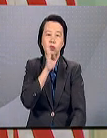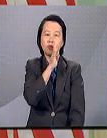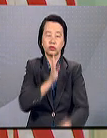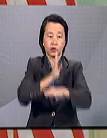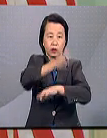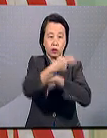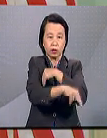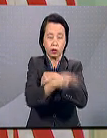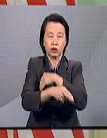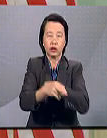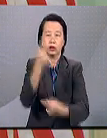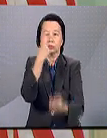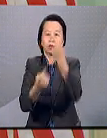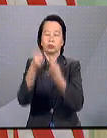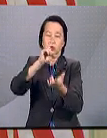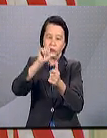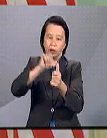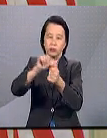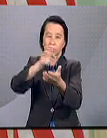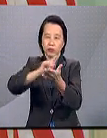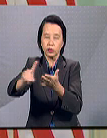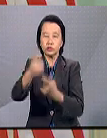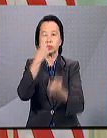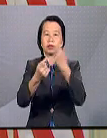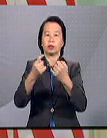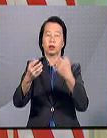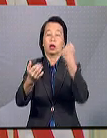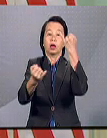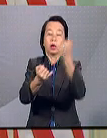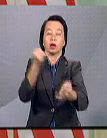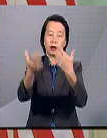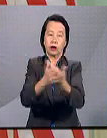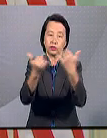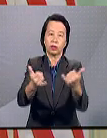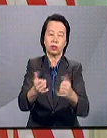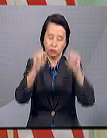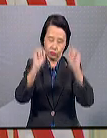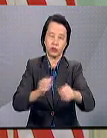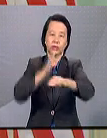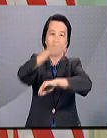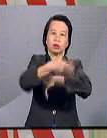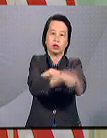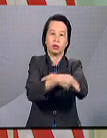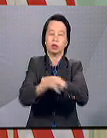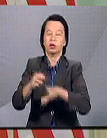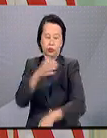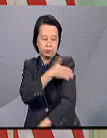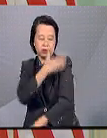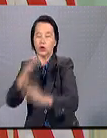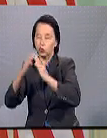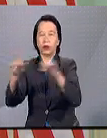merentas negeri ni ditanya setiap minggu. Tapi akhirnya kita benarkan. Jadi pembantu rumah dan sebagainya, tunggulah. InsyaAllah kita akan